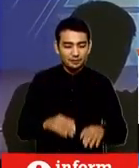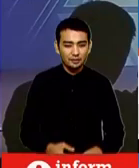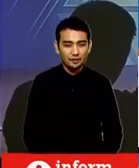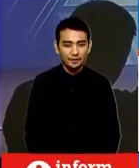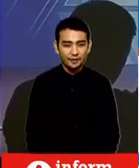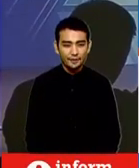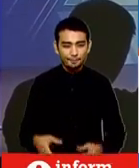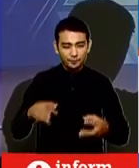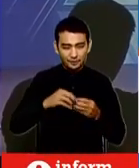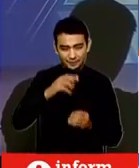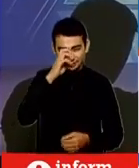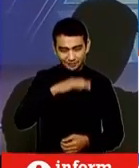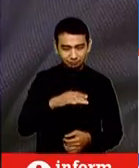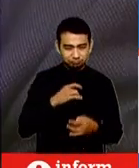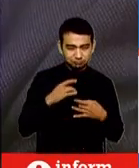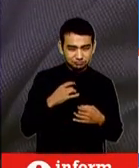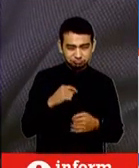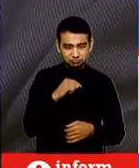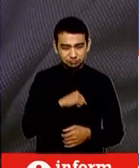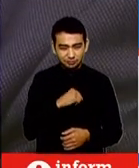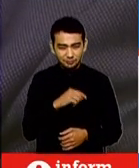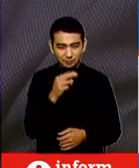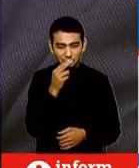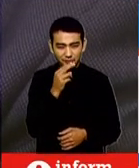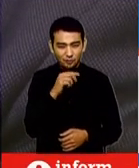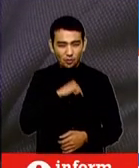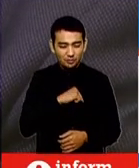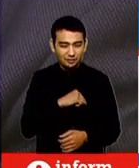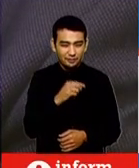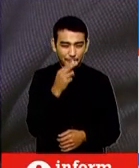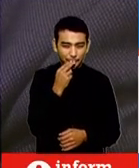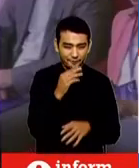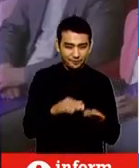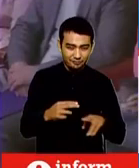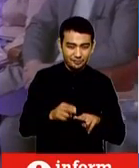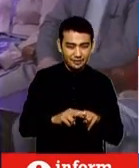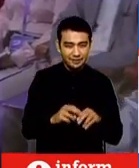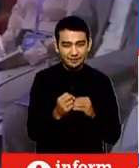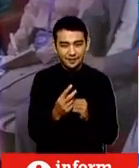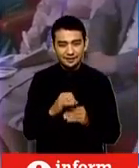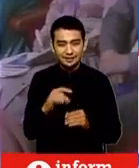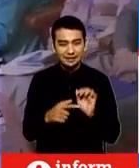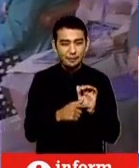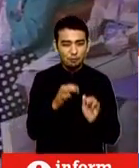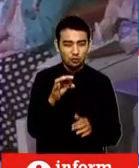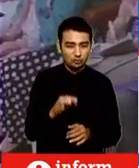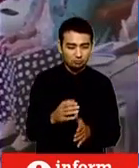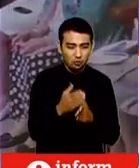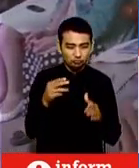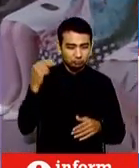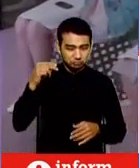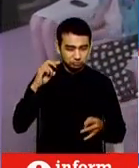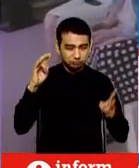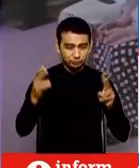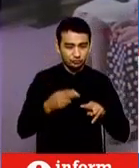В целом по стране аутоагрессивное поведение среди подростков увеличилось на 12,7%. Это тревожная ситуация, поэтому для